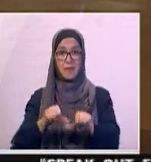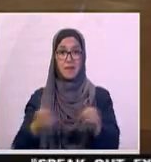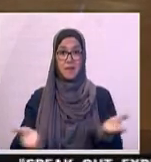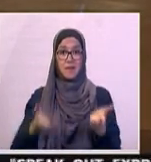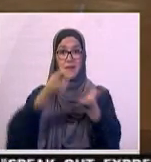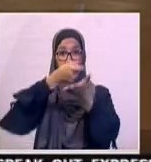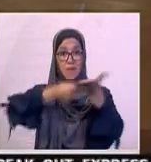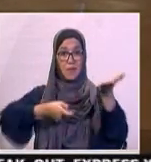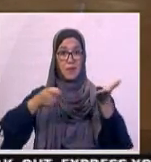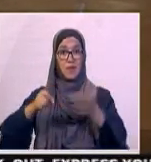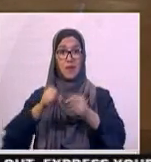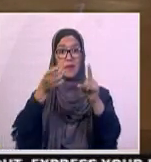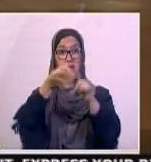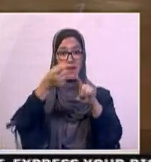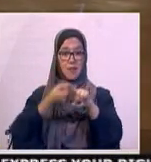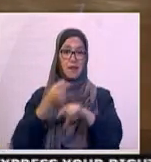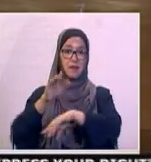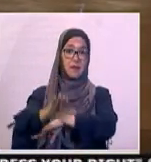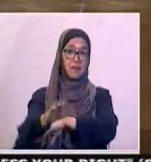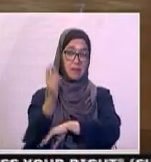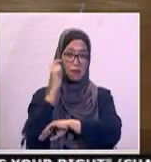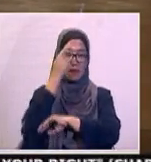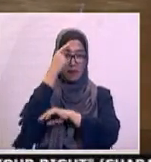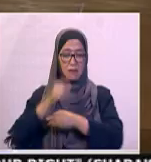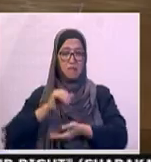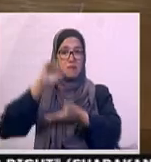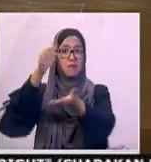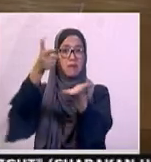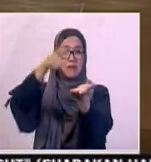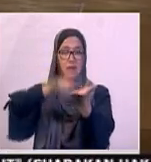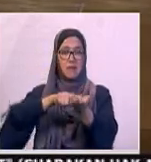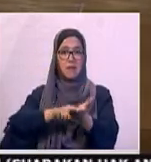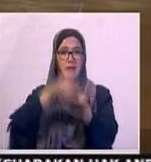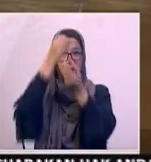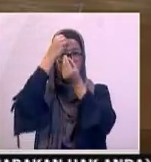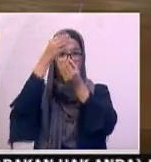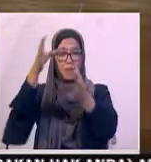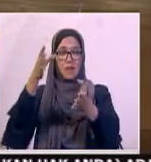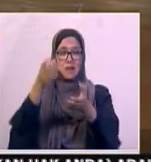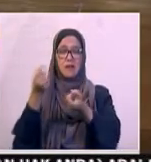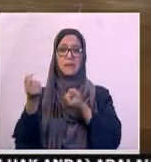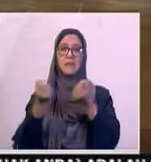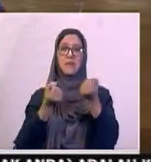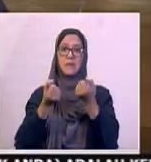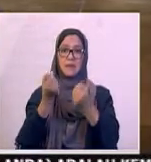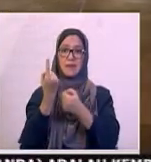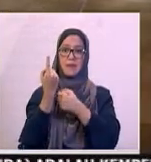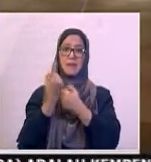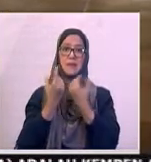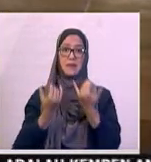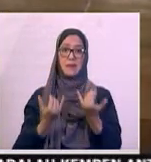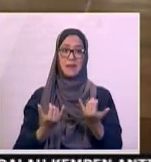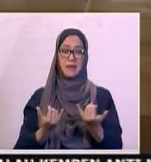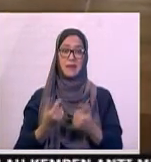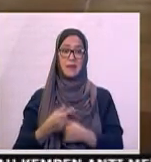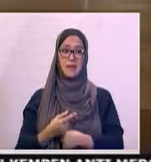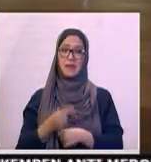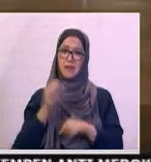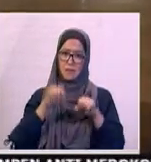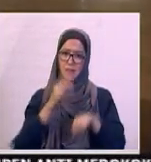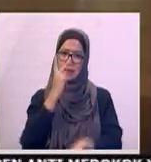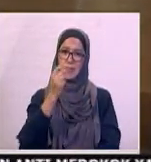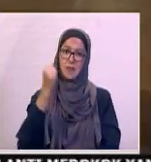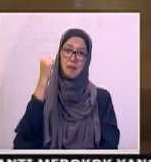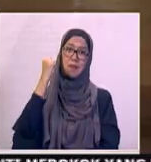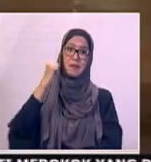sejak petang tadi untuk memberikan laporan info trafik yang terkini. Seperti yang anda dapat lihat di belakang saya ketika ini,